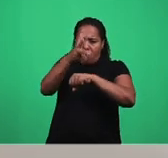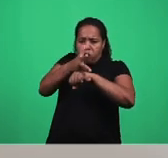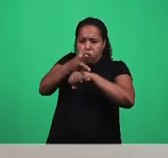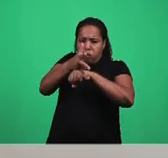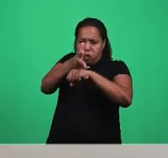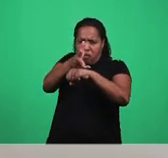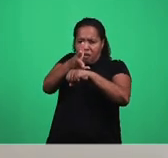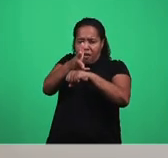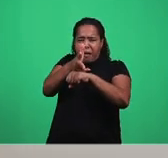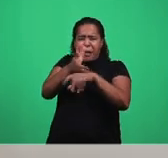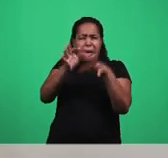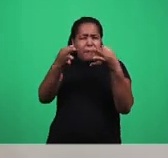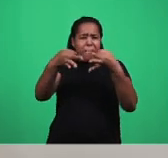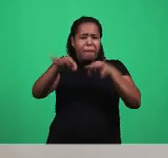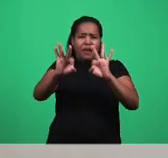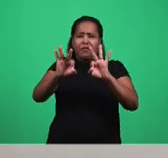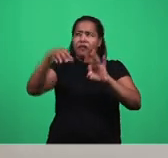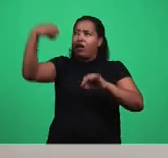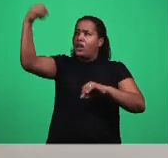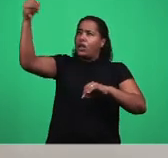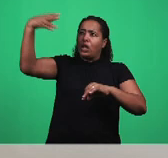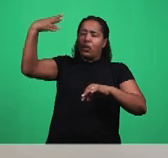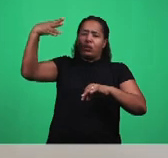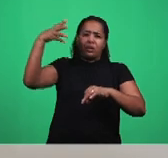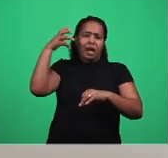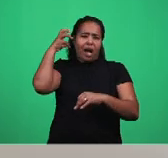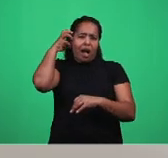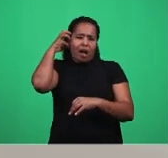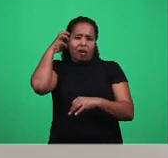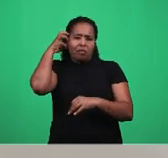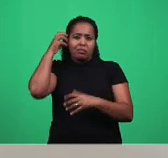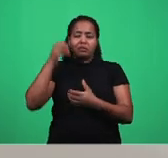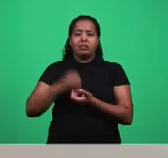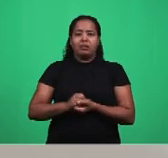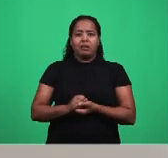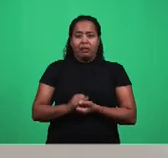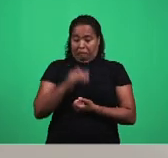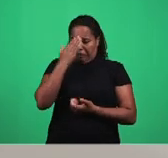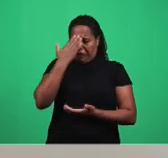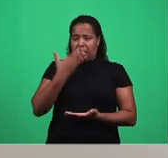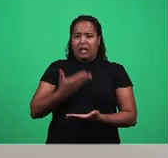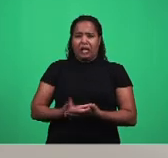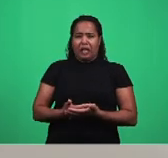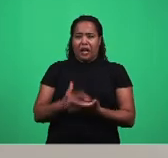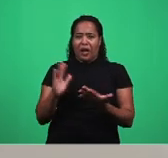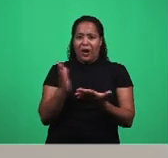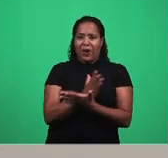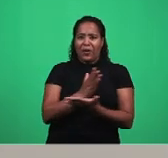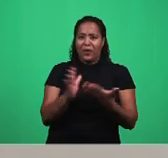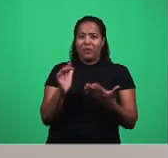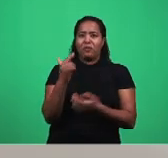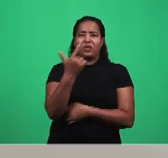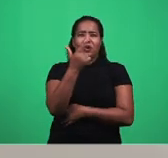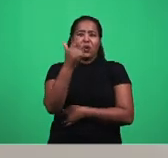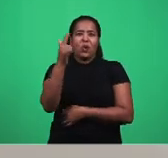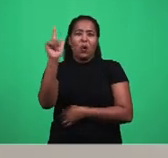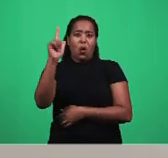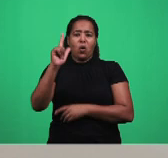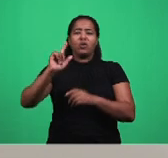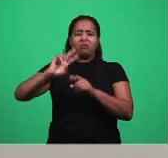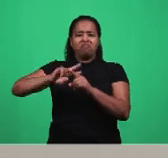de la lumière, audio en harmonie. Je crois qu'il y a des points qui peuvent être améliorés, mais voyez bien,